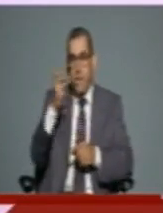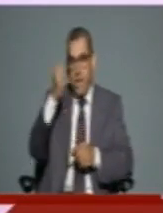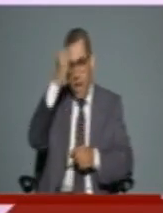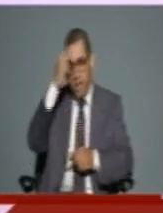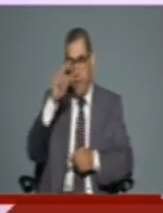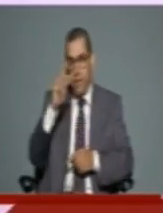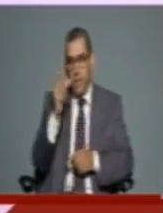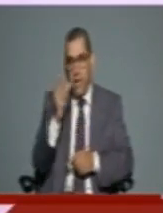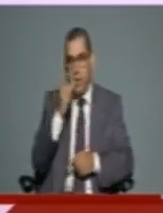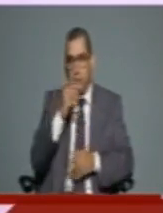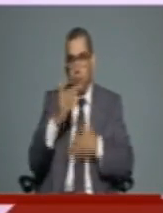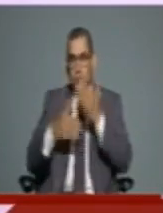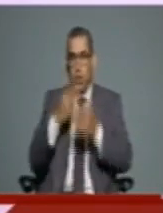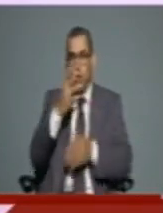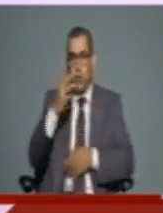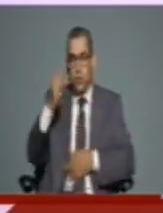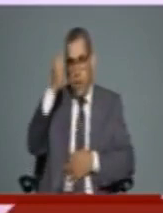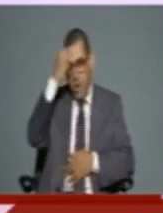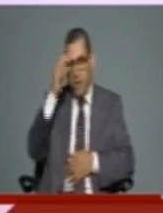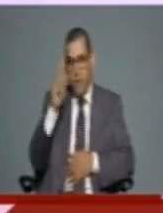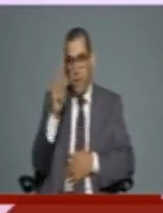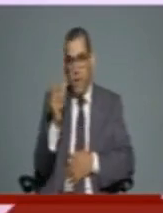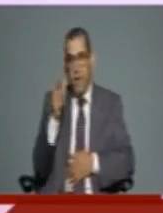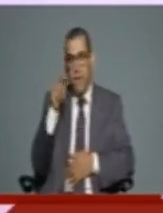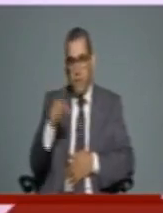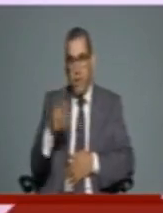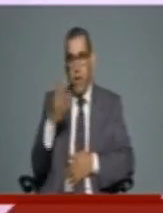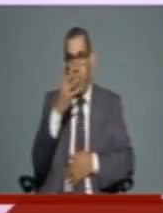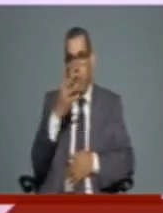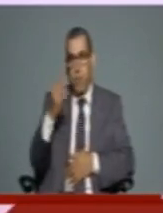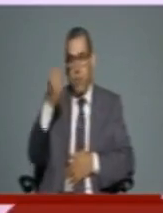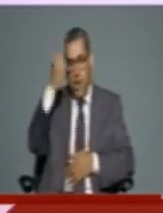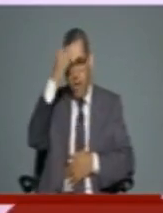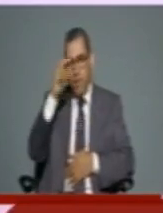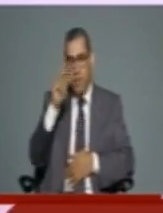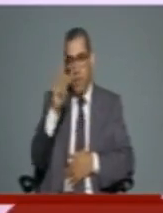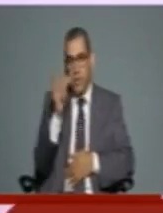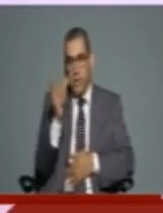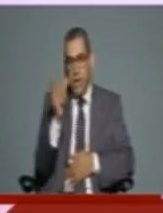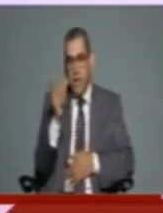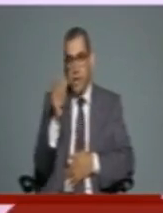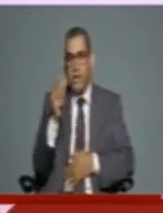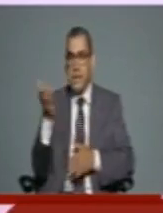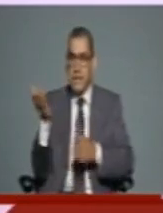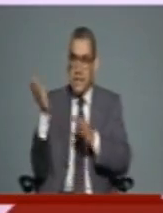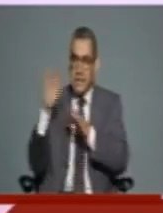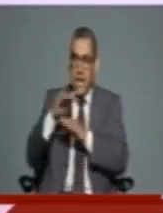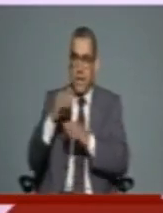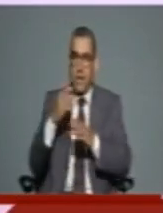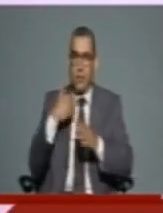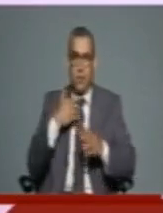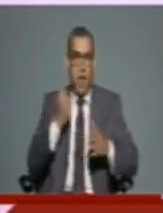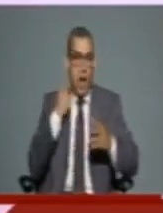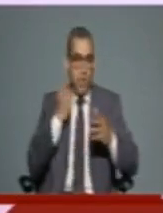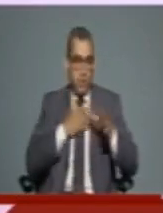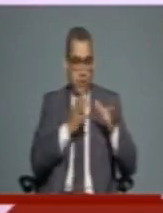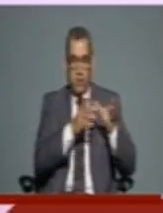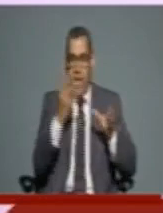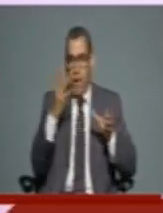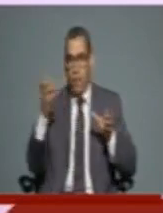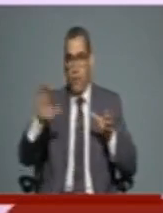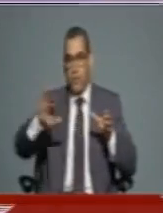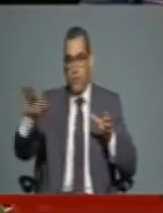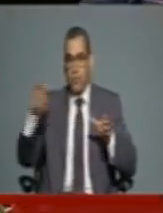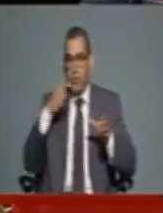ل 300,000 طن، فهناك 400,000 طن كمان زياده عن الرقم. فلو قلت انا مخطط